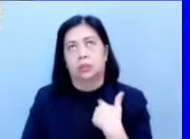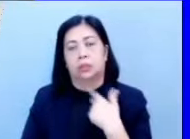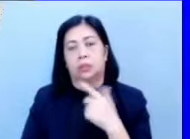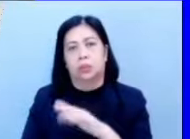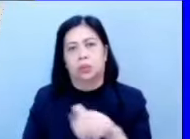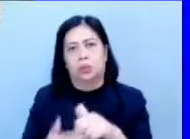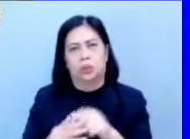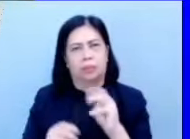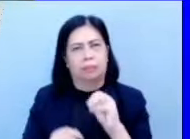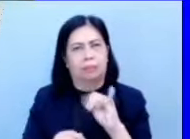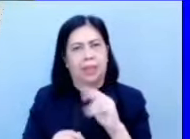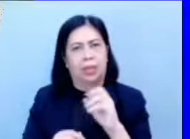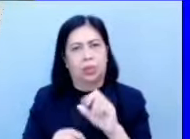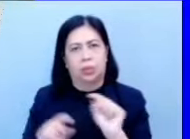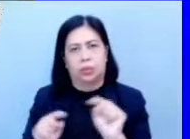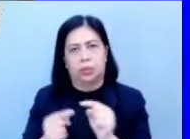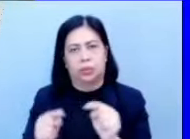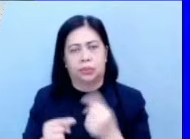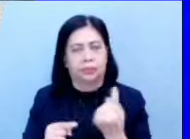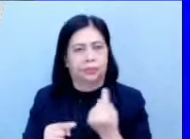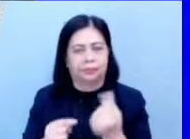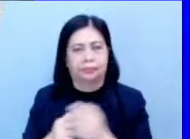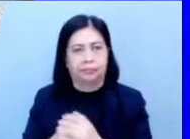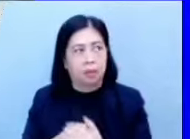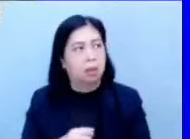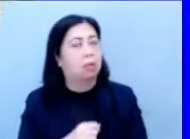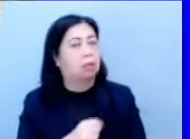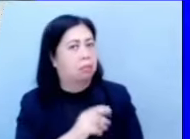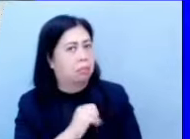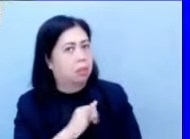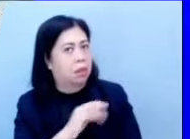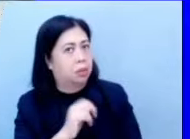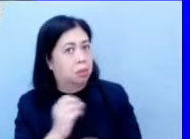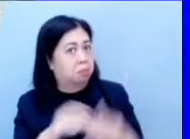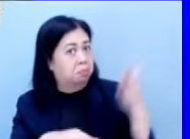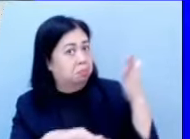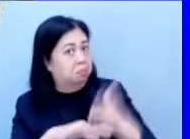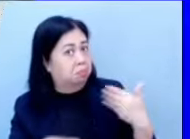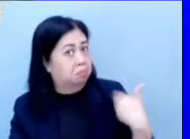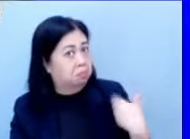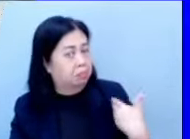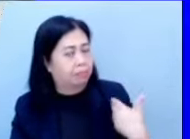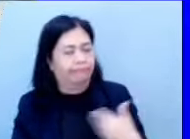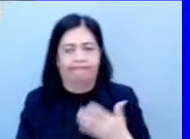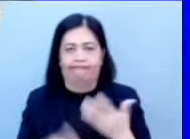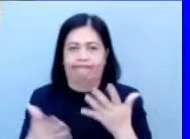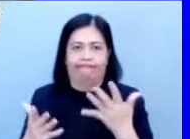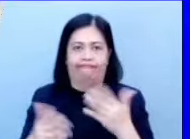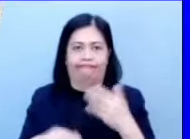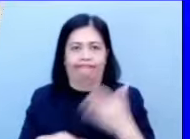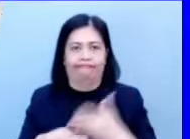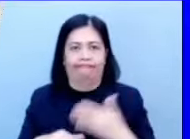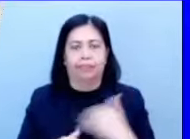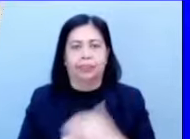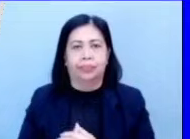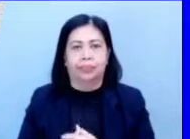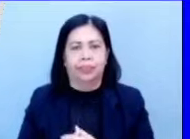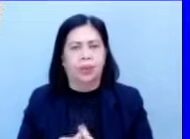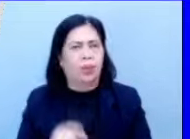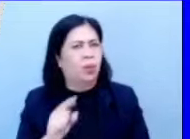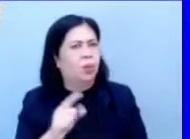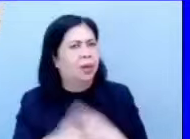lang naman po itong mga to. Ah, minor pa lang po. Wala pang napuputulan? Wala pa po. Mm-hmm. Ano po mga klaseng paputok